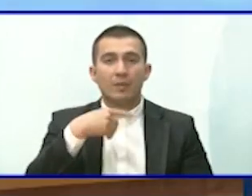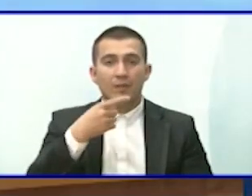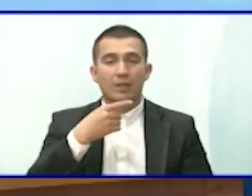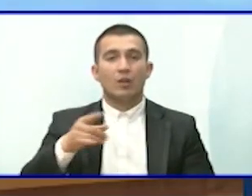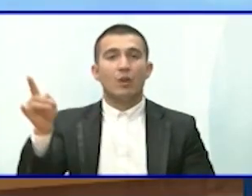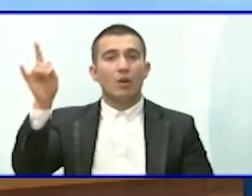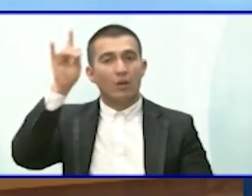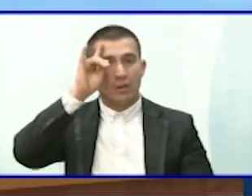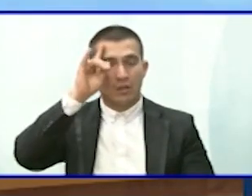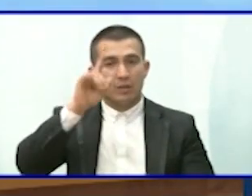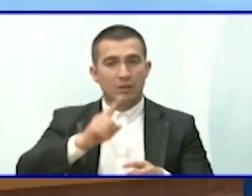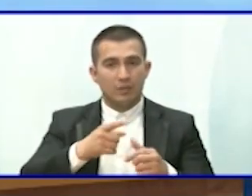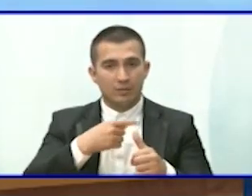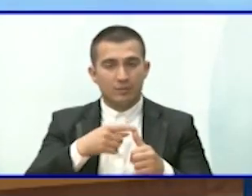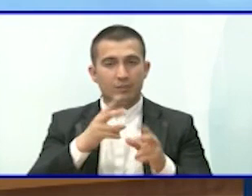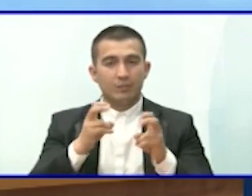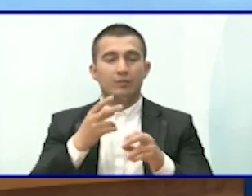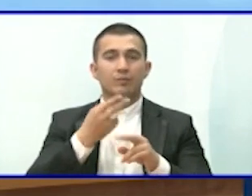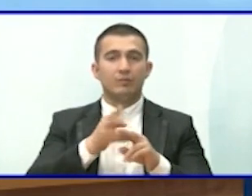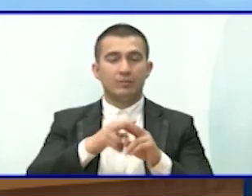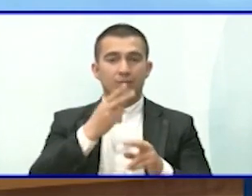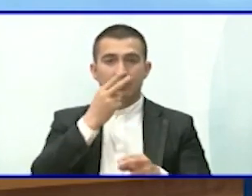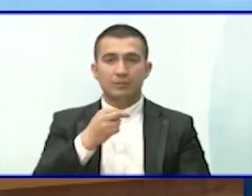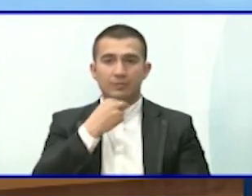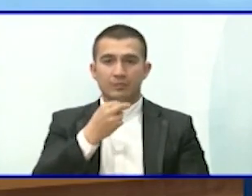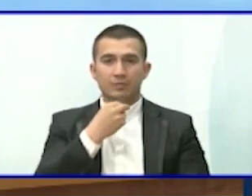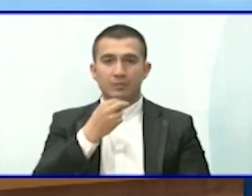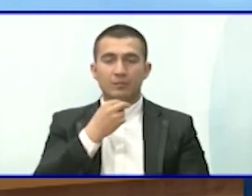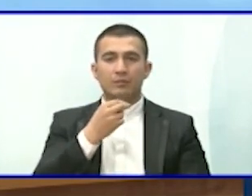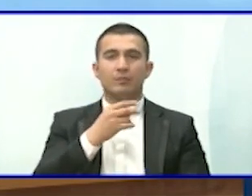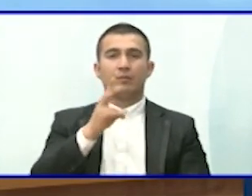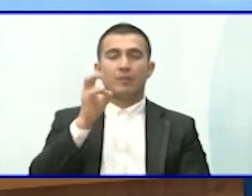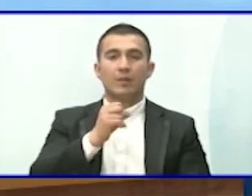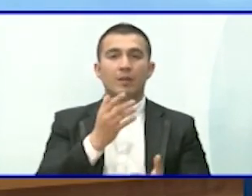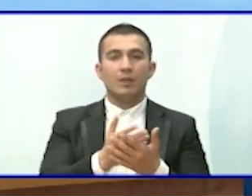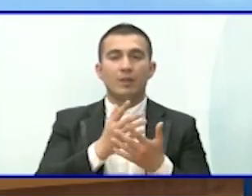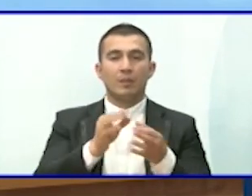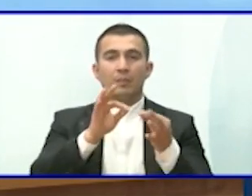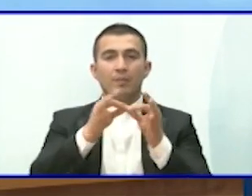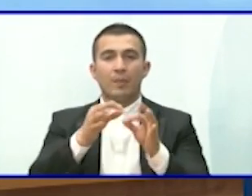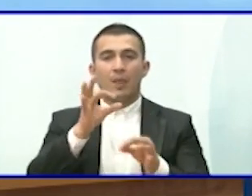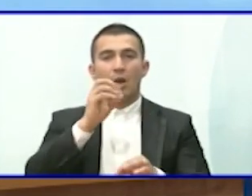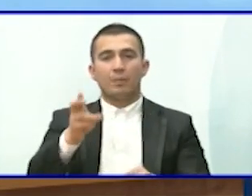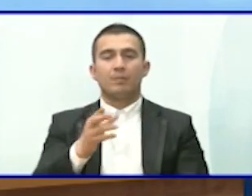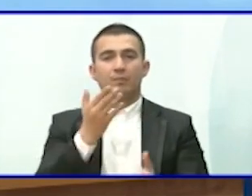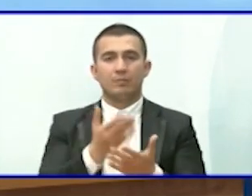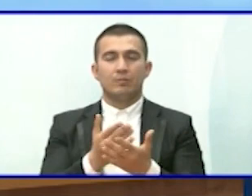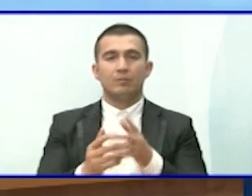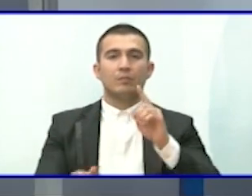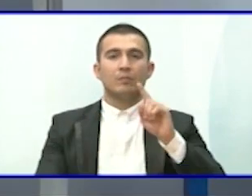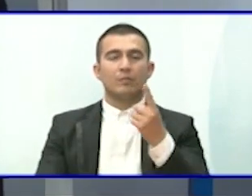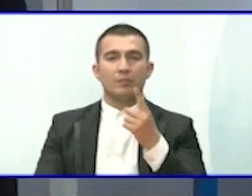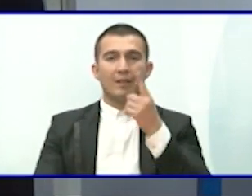об ошибках обратите внимание на предлог об почему